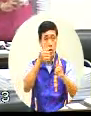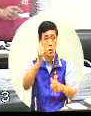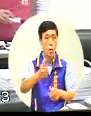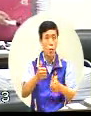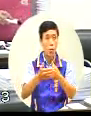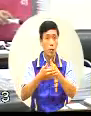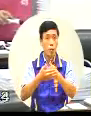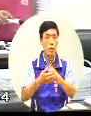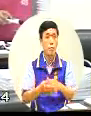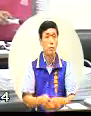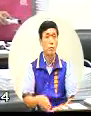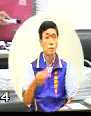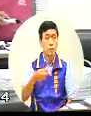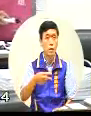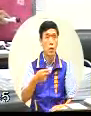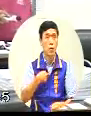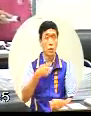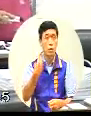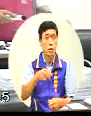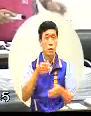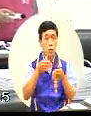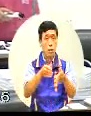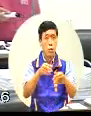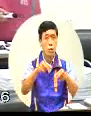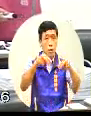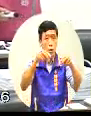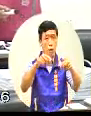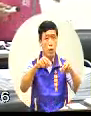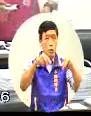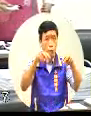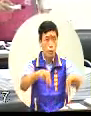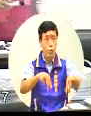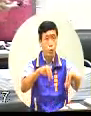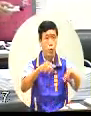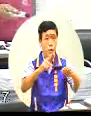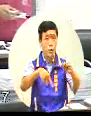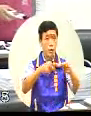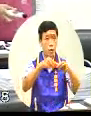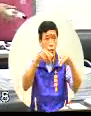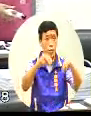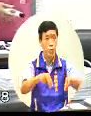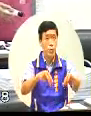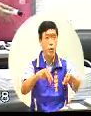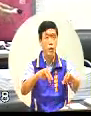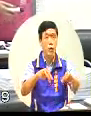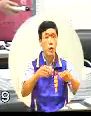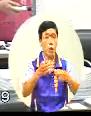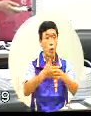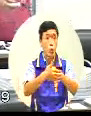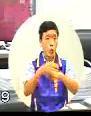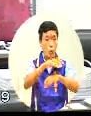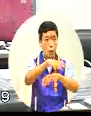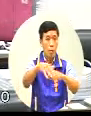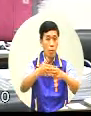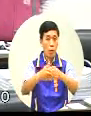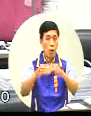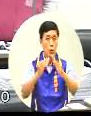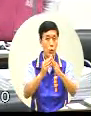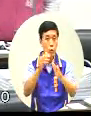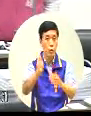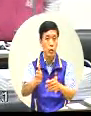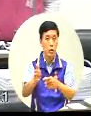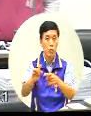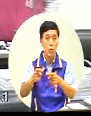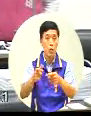谢。好，那再过来我们要讲月评估环保人力的检讨哈。来，我们环保局局长你坐在哪边？坐在那边哈。好，